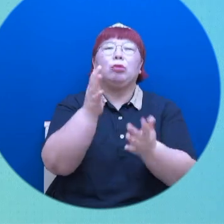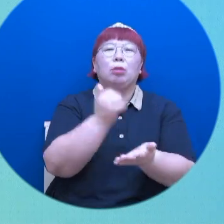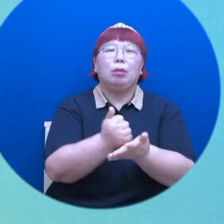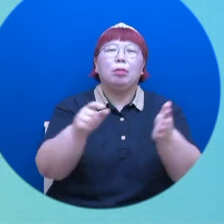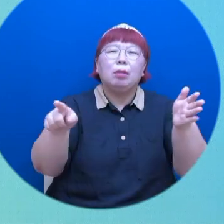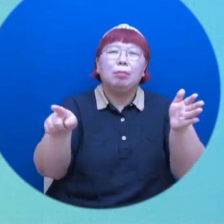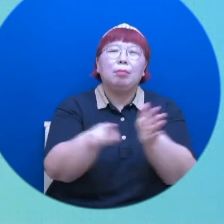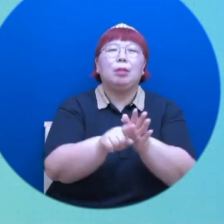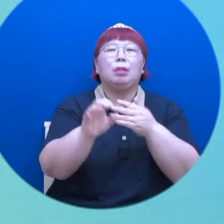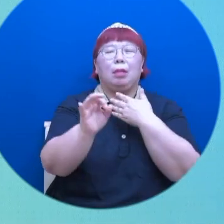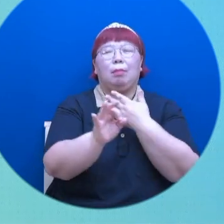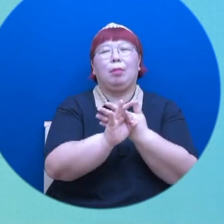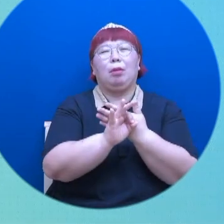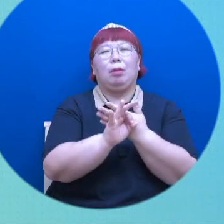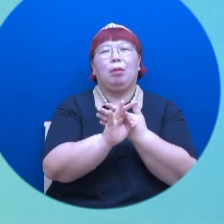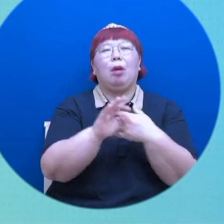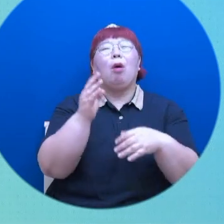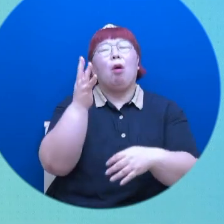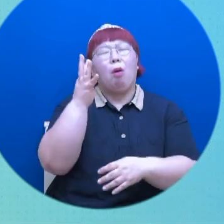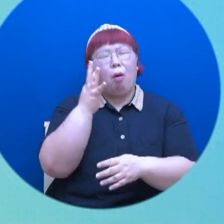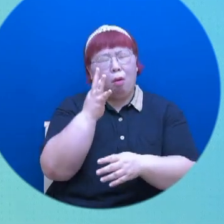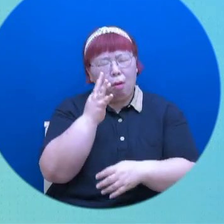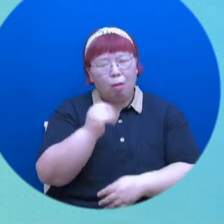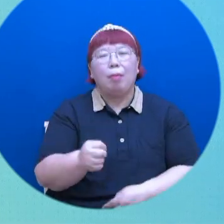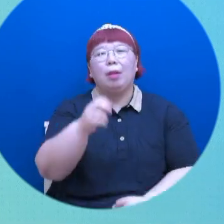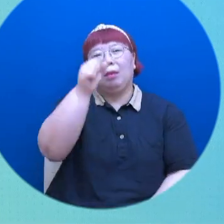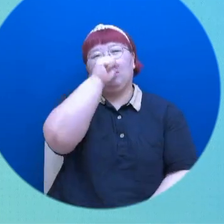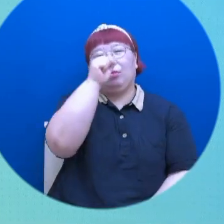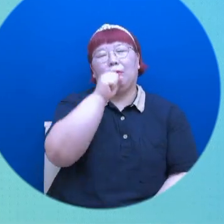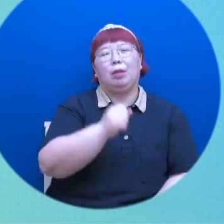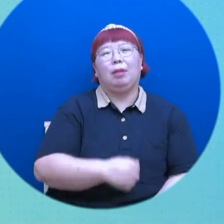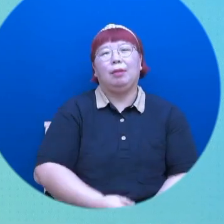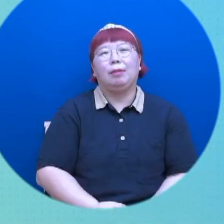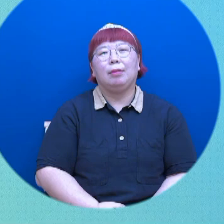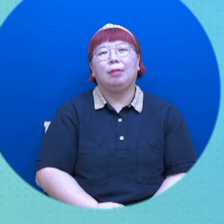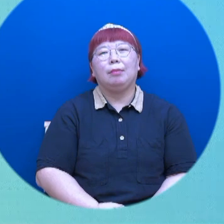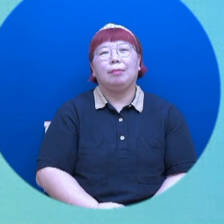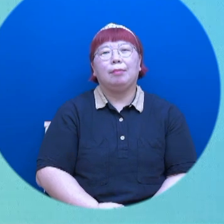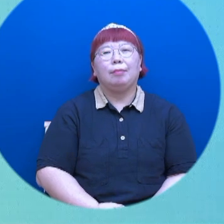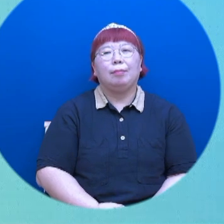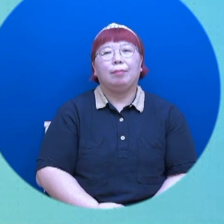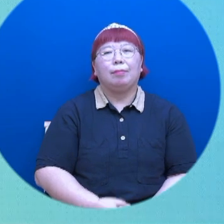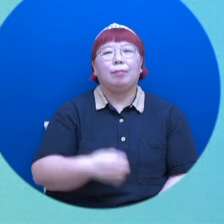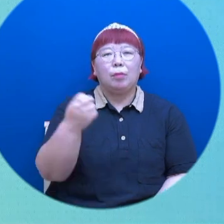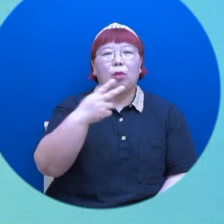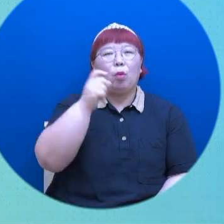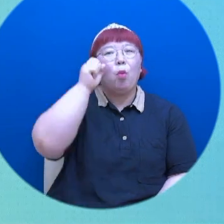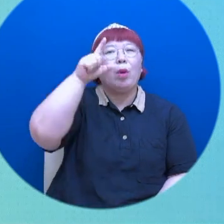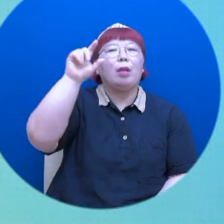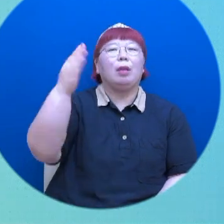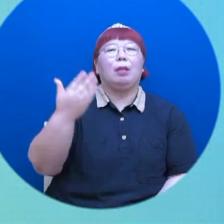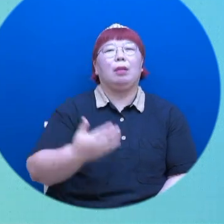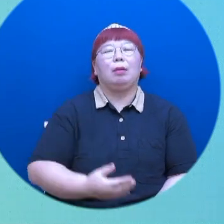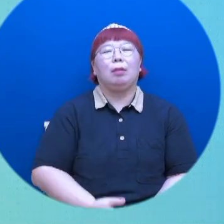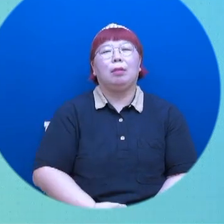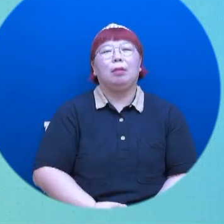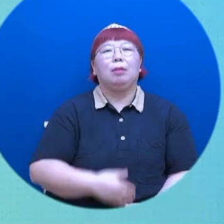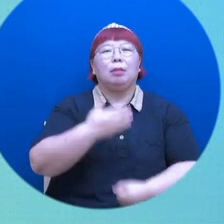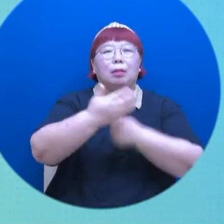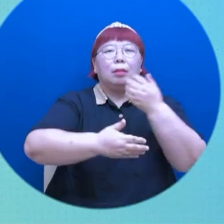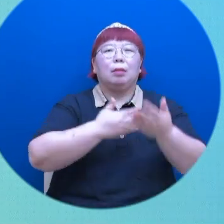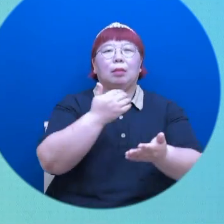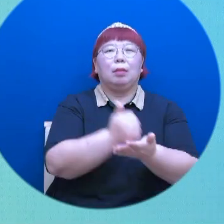된다면 얼마나 좋을까. 그리고 또 하나 깨닫게 됩니다.